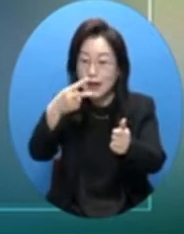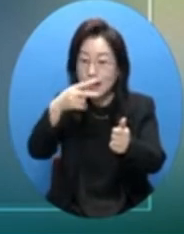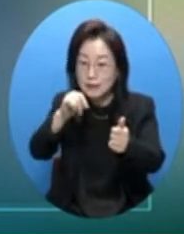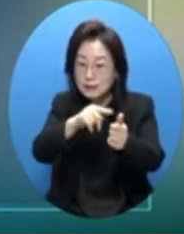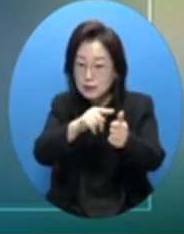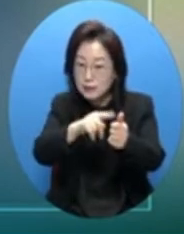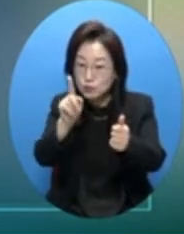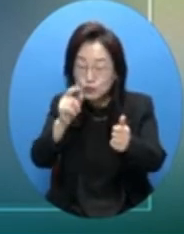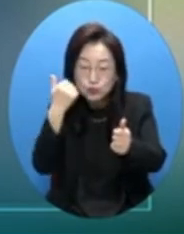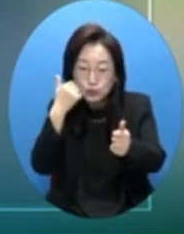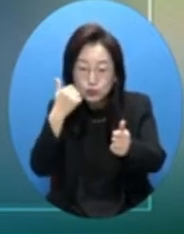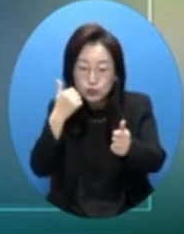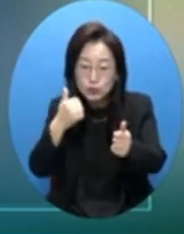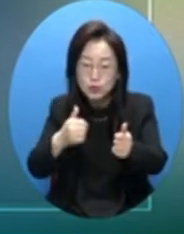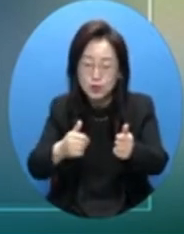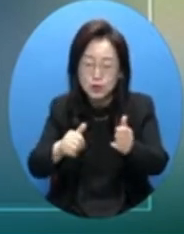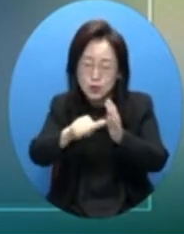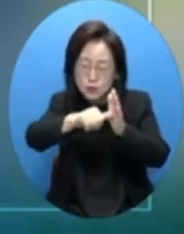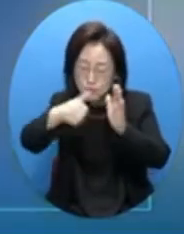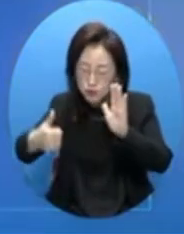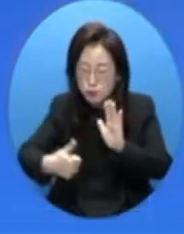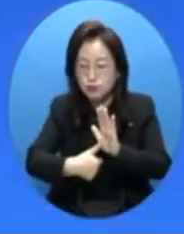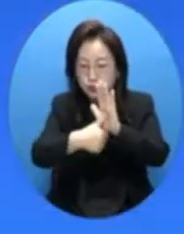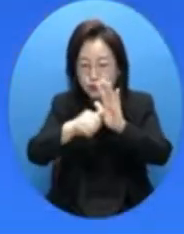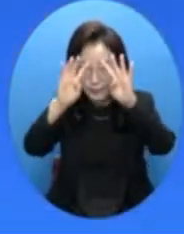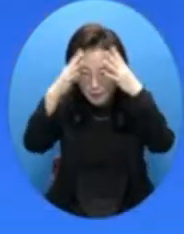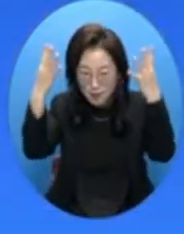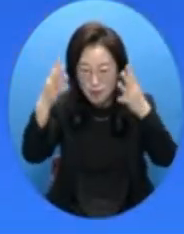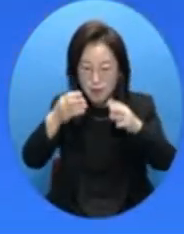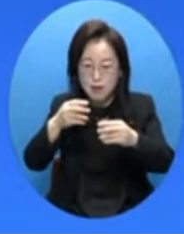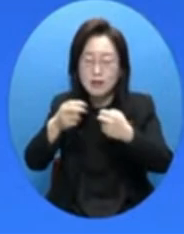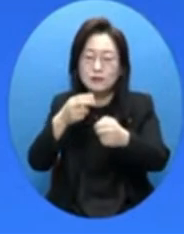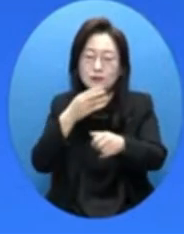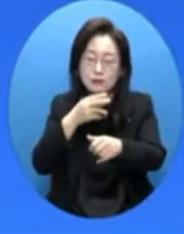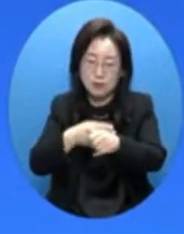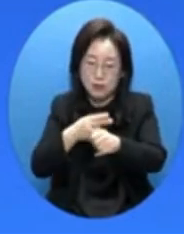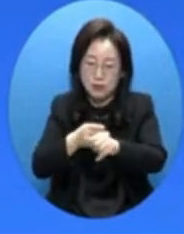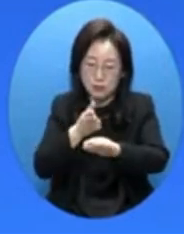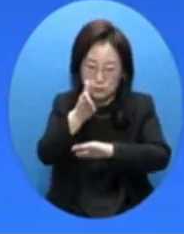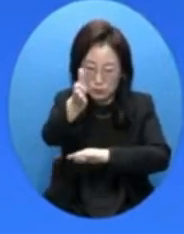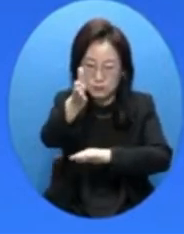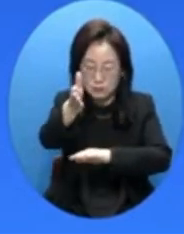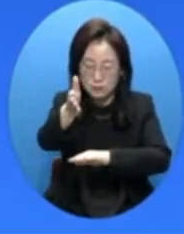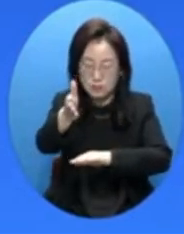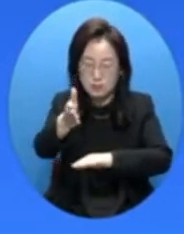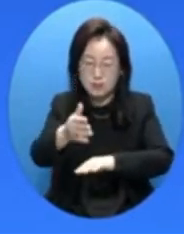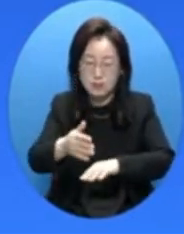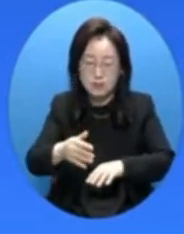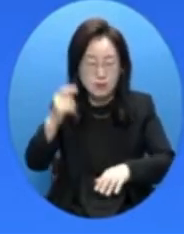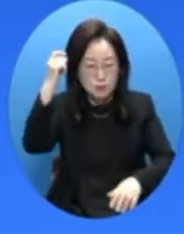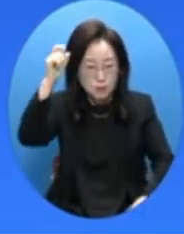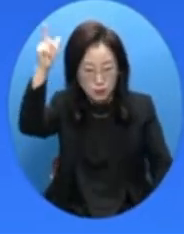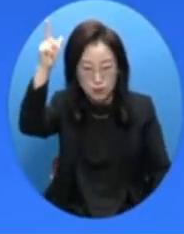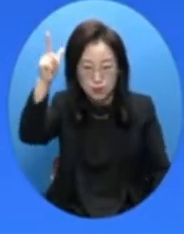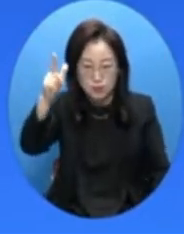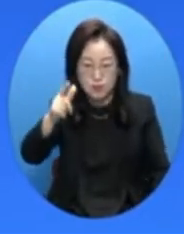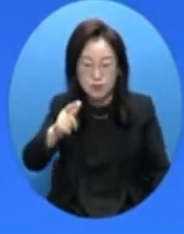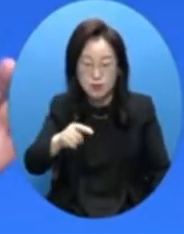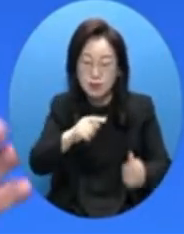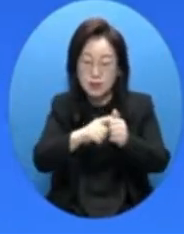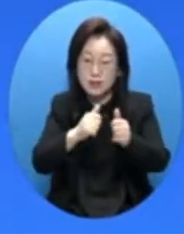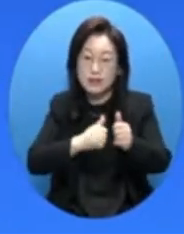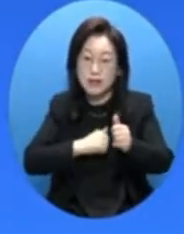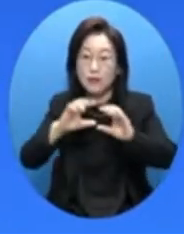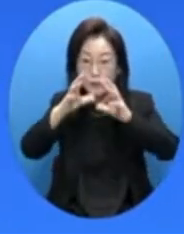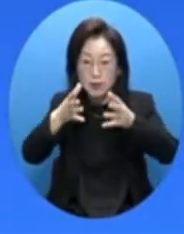명문 토론토 대학을 나왔고 의과대학을 나온 아주 수제입니다 그런데 한국 강원도에 와서 사역을